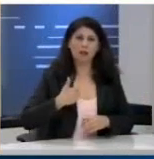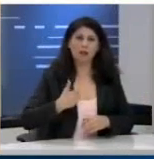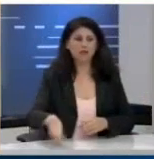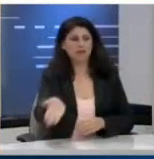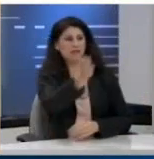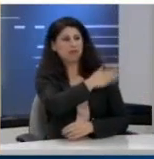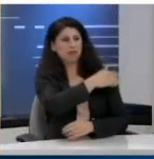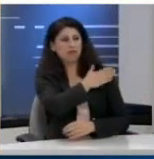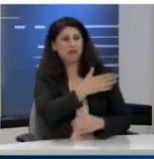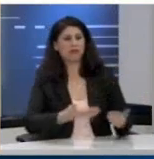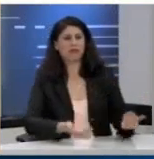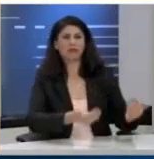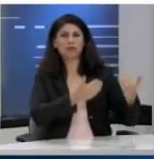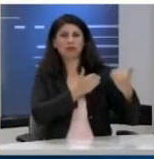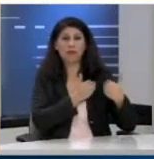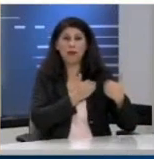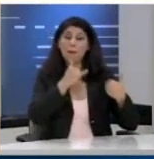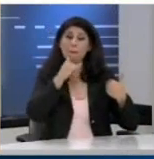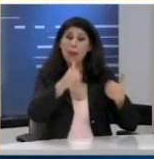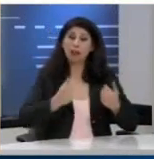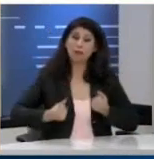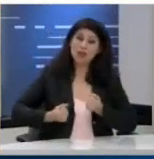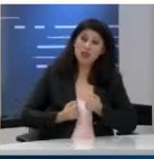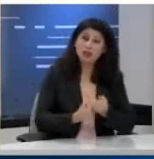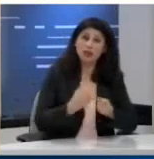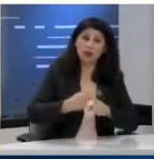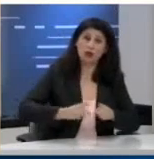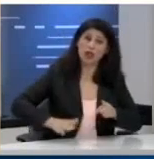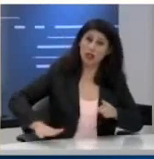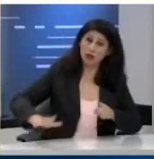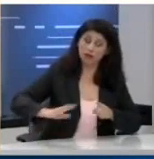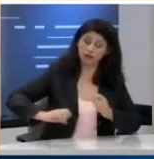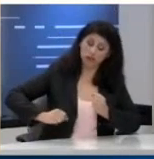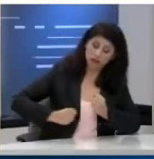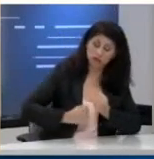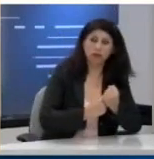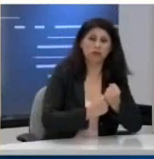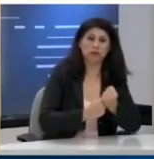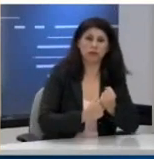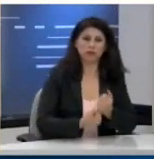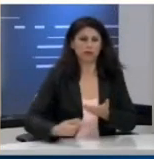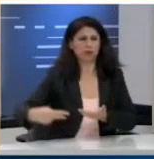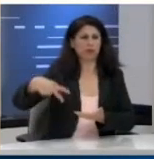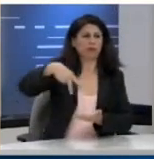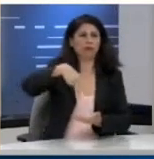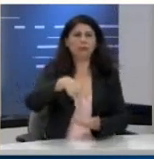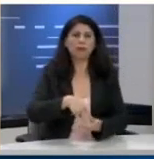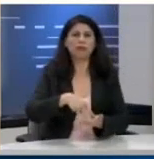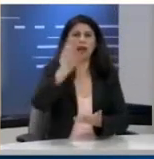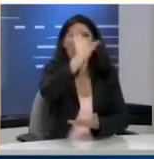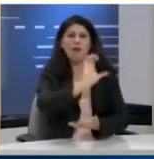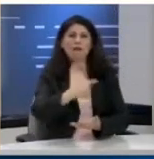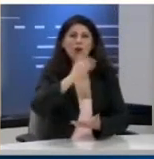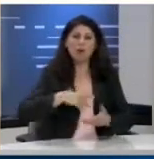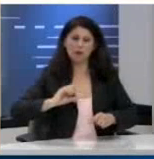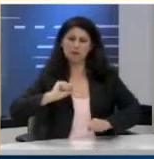σηκώσαμε, πάντοτε με τη στήριξη και τη βοήθεια του ελληνικού λαού, ανάστημα στην Ευρώπη. Αγωνιστήκαμε